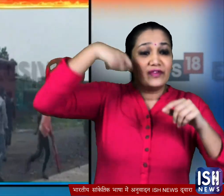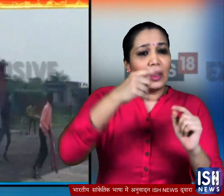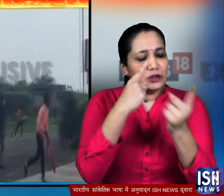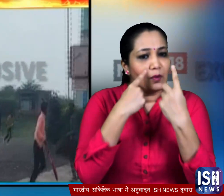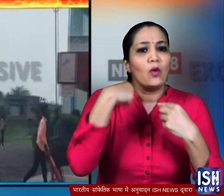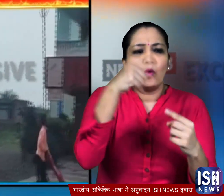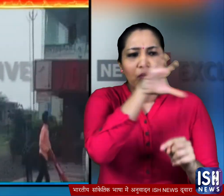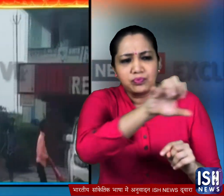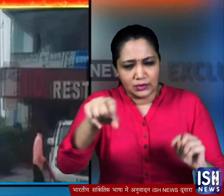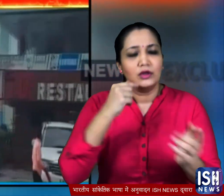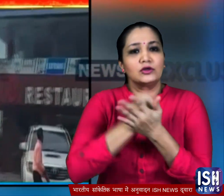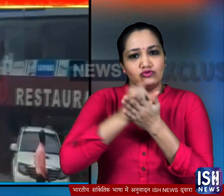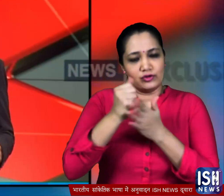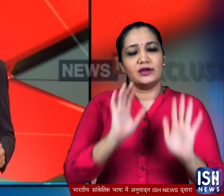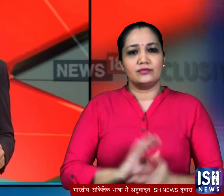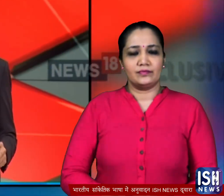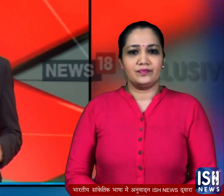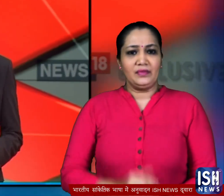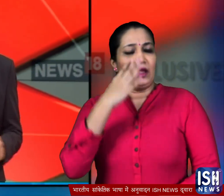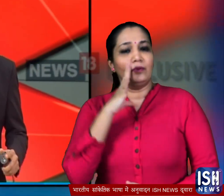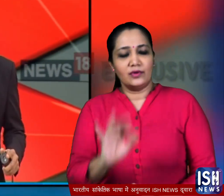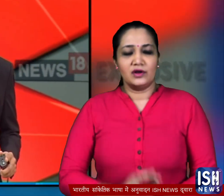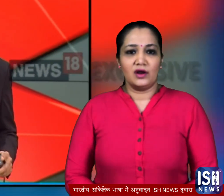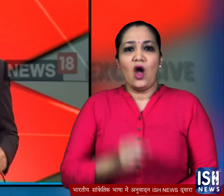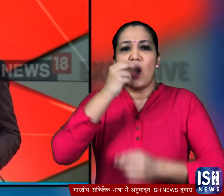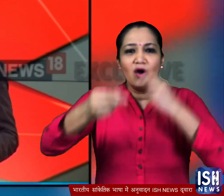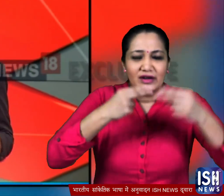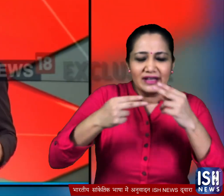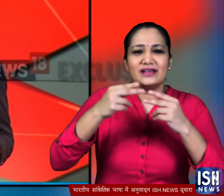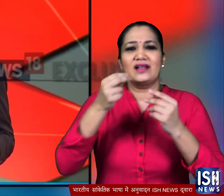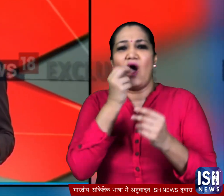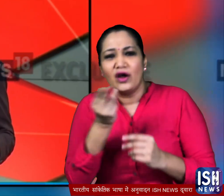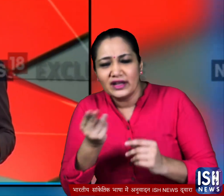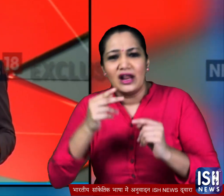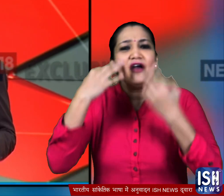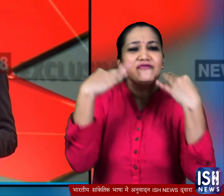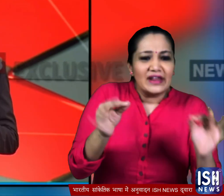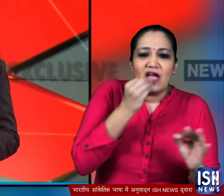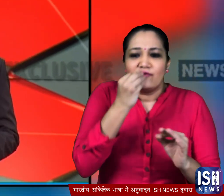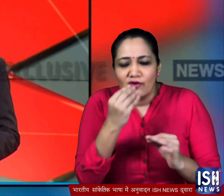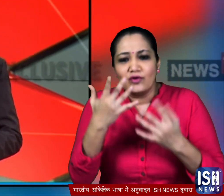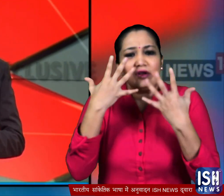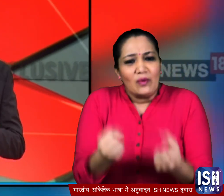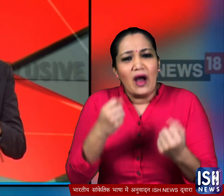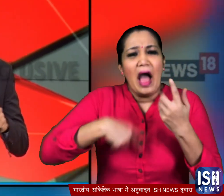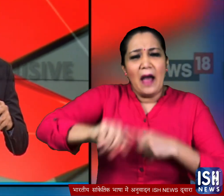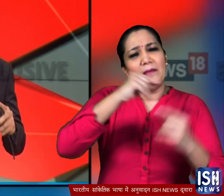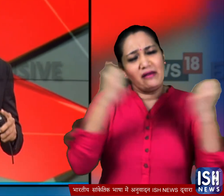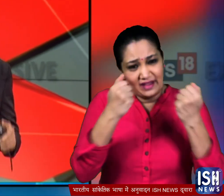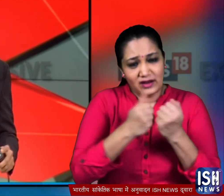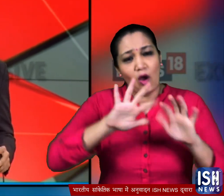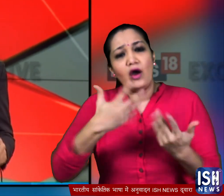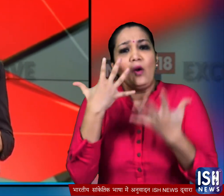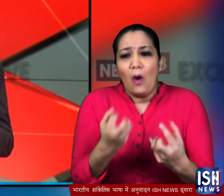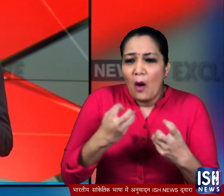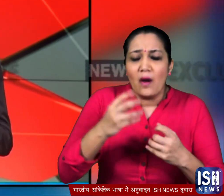हमलावरों की पहचान करने की कोशिश हो रही है। सौभाग्य की बात है कि होटल और रेस्टोरेंट में मुफ्तखोरी करने वाले उत्पात मचाते हैं। यहाँ पर उल्टी सीधी डिमांड